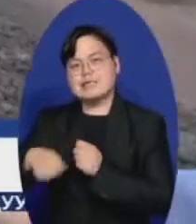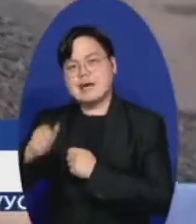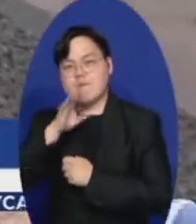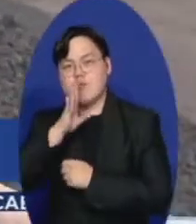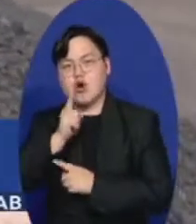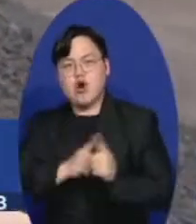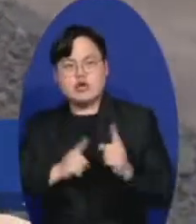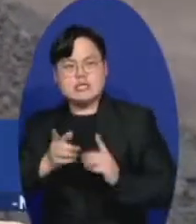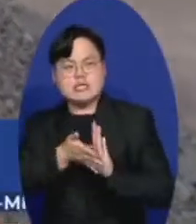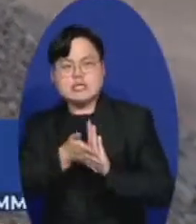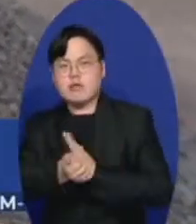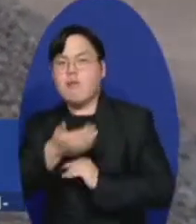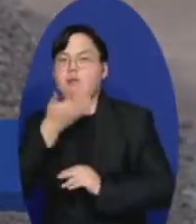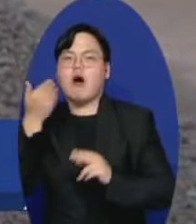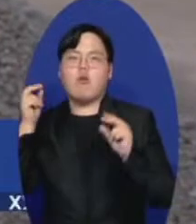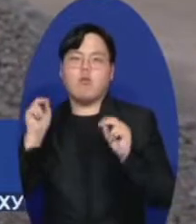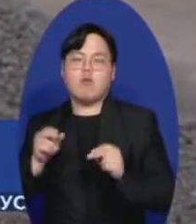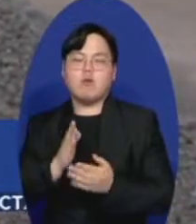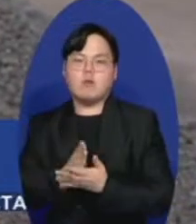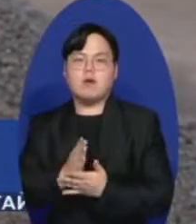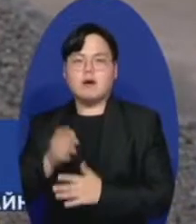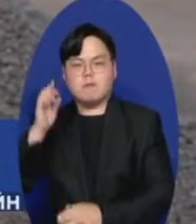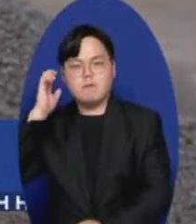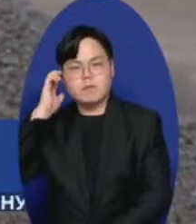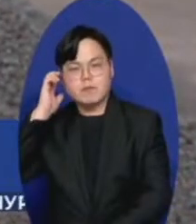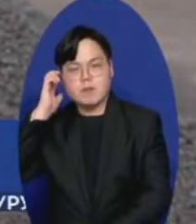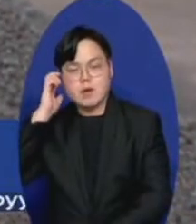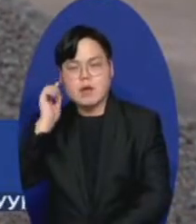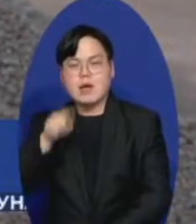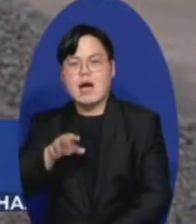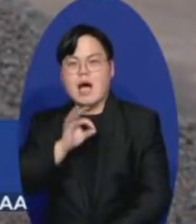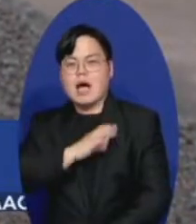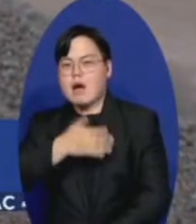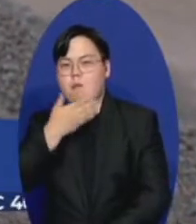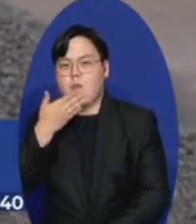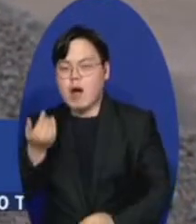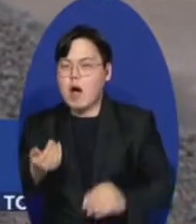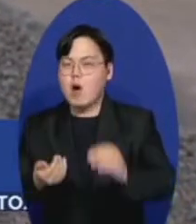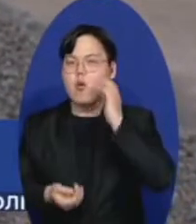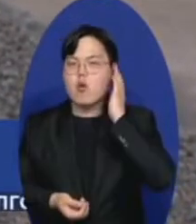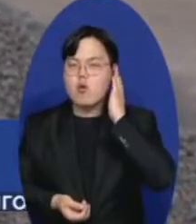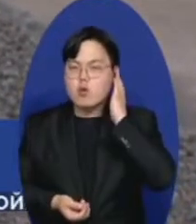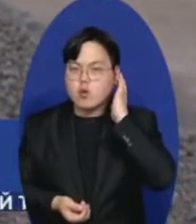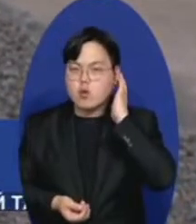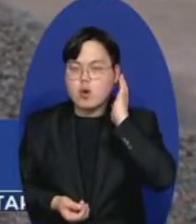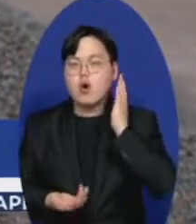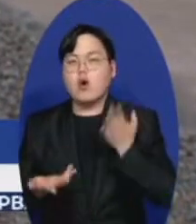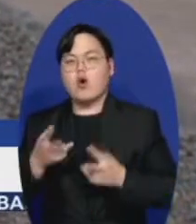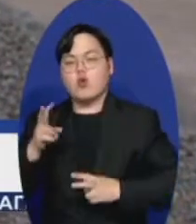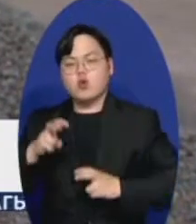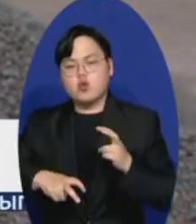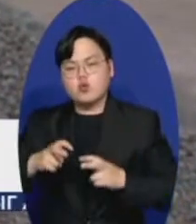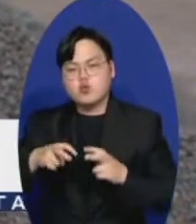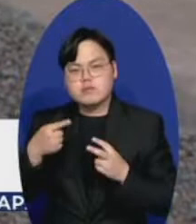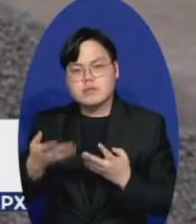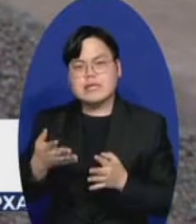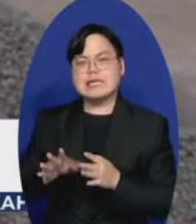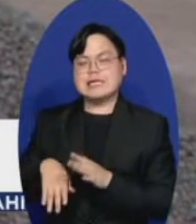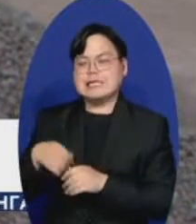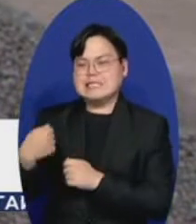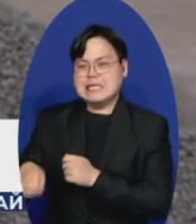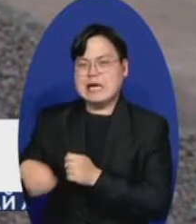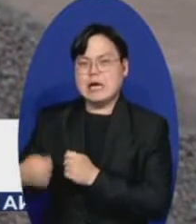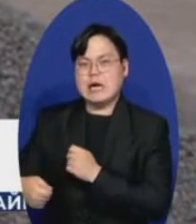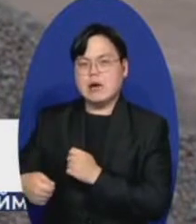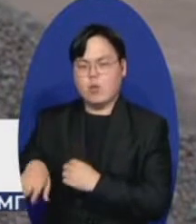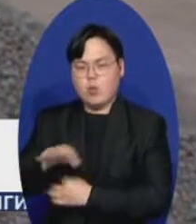маань өрсөлдөх чадваргүй болчих. Амнаат төснөр. Өтөсө ямар ч ашиггүй ямарч үйлдвэрлэлийн